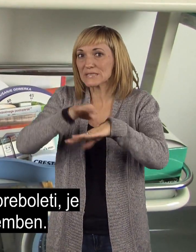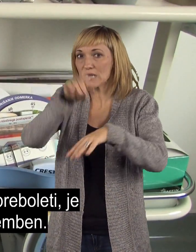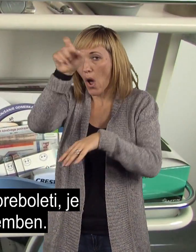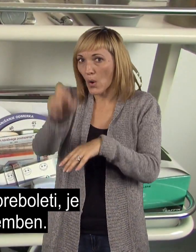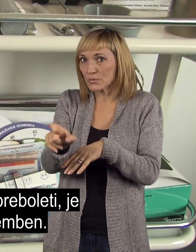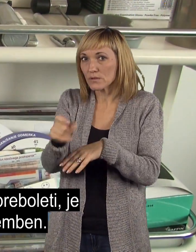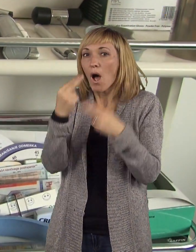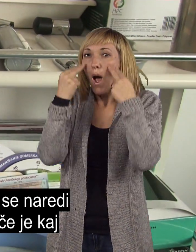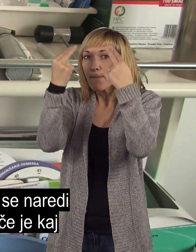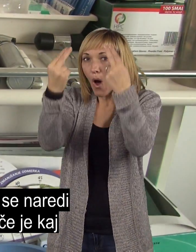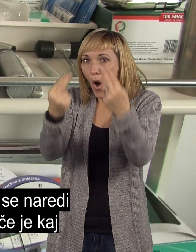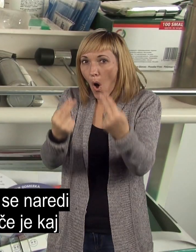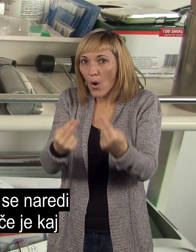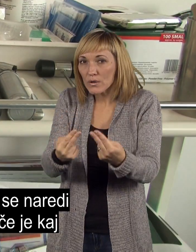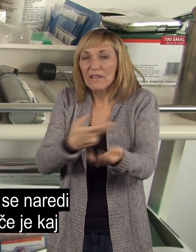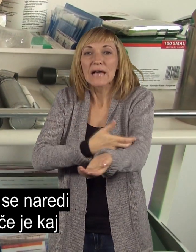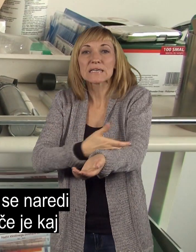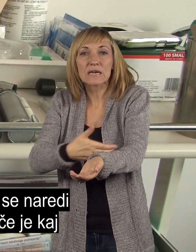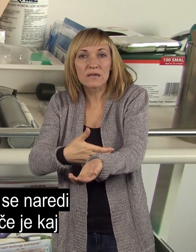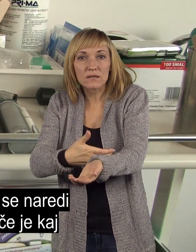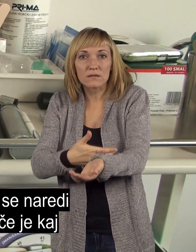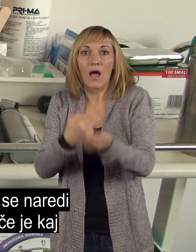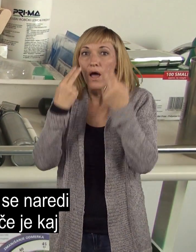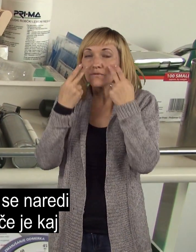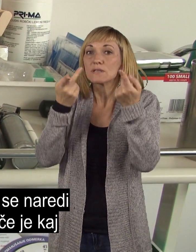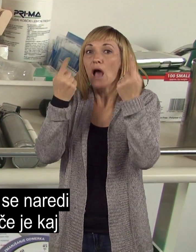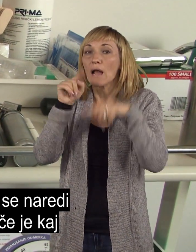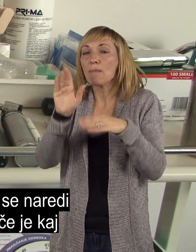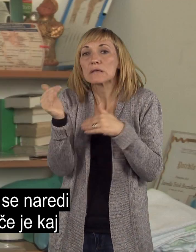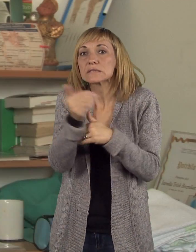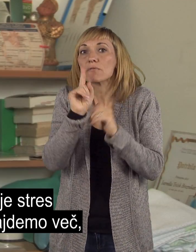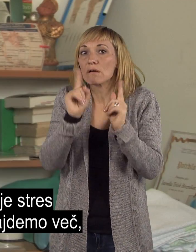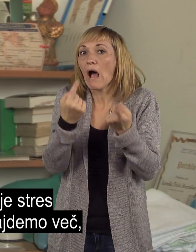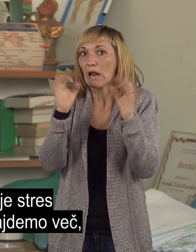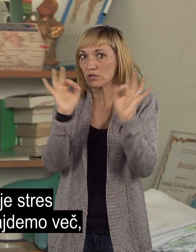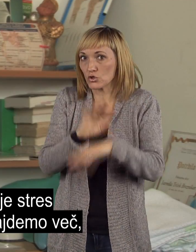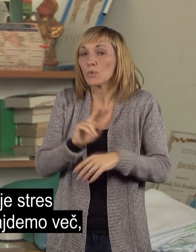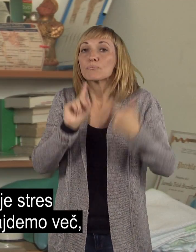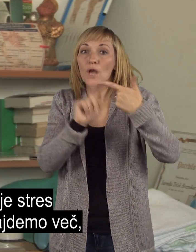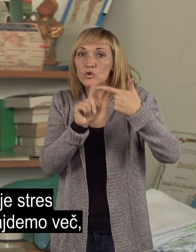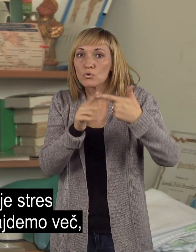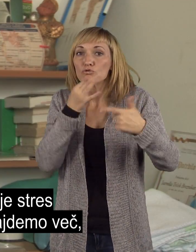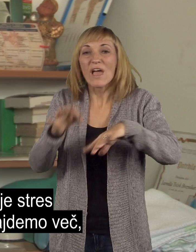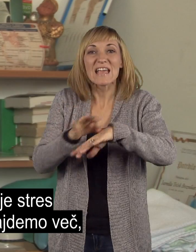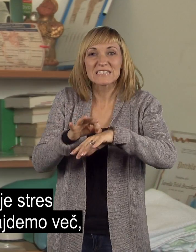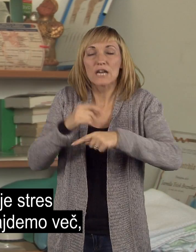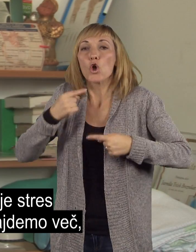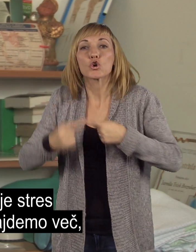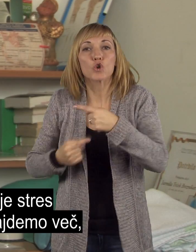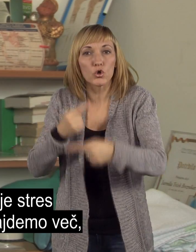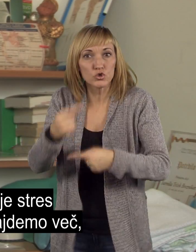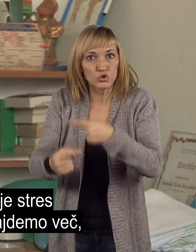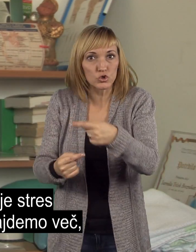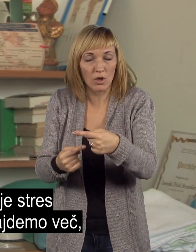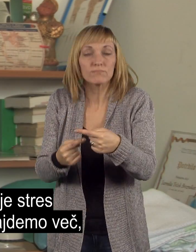zdravnika pomemben, da se mogoče pogleda človeka, naredi kakšno krvno sliko, pa se vidi, ali je kaj v ozadju ali ne. Drugo, seveda, če je